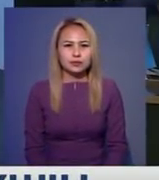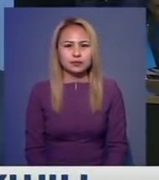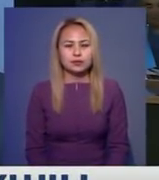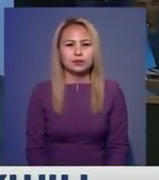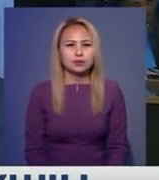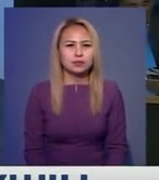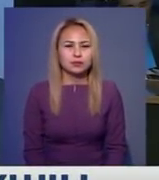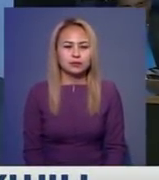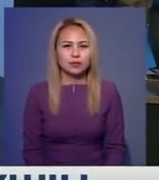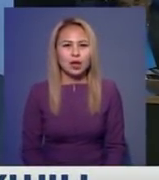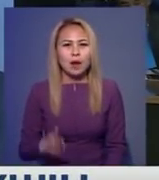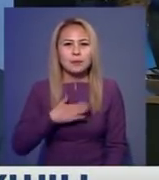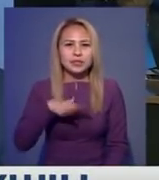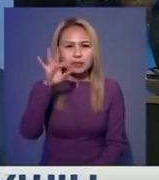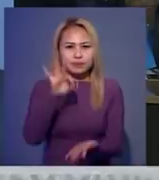Біздің мақсатымыз